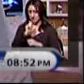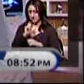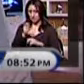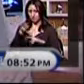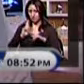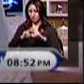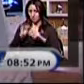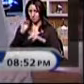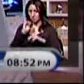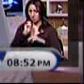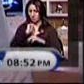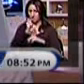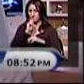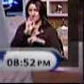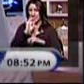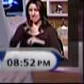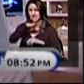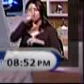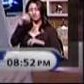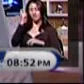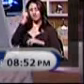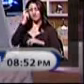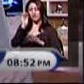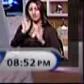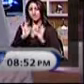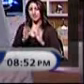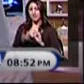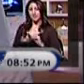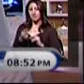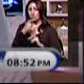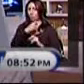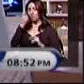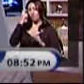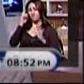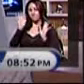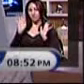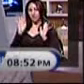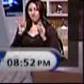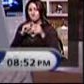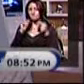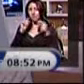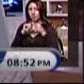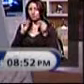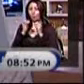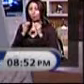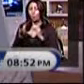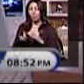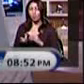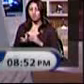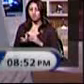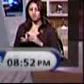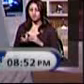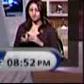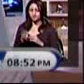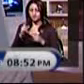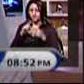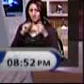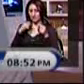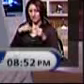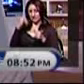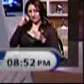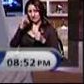ومهم كان الانترفيو ده عشان الناس تفهم ايه الحكايه. انا مش فاهم بصراحه يعني هو ايه الموضوع، يعني انا ما شفتش، انا